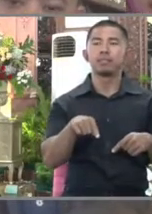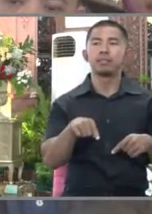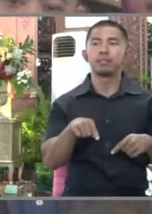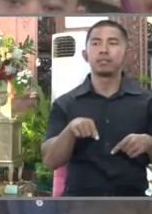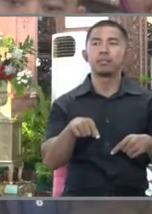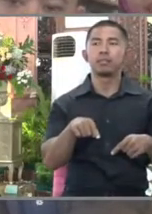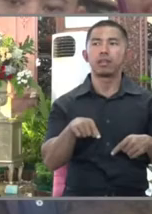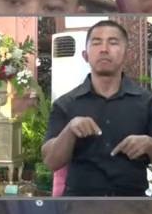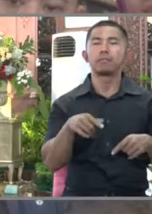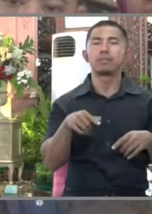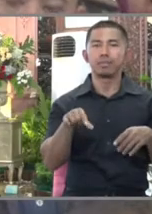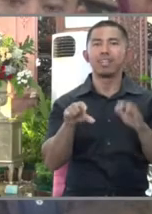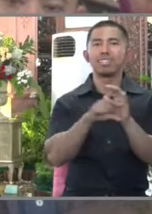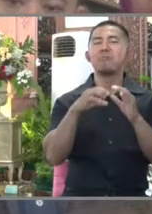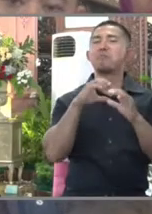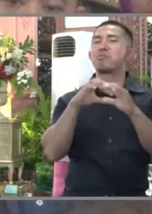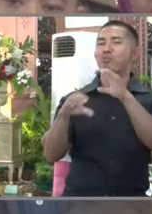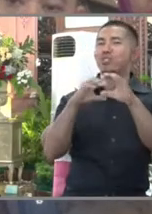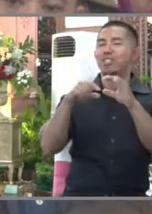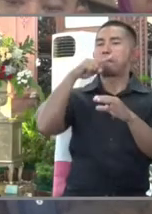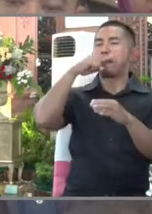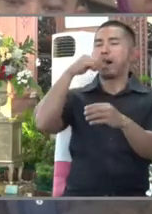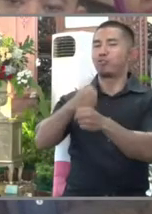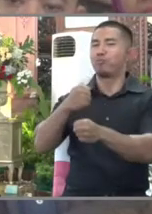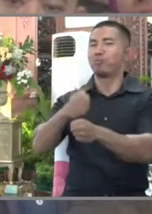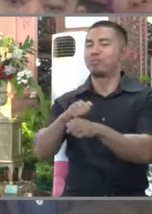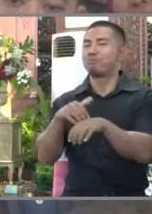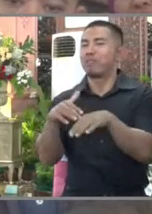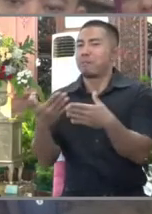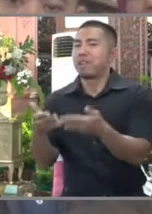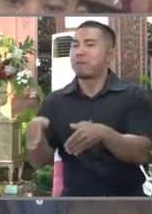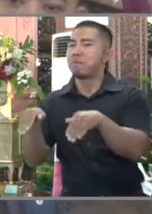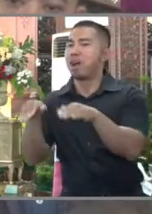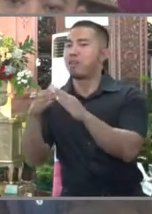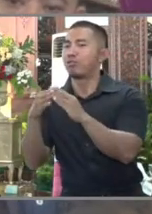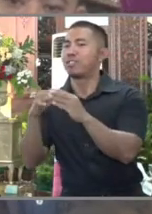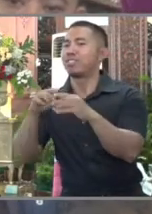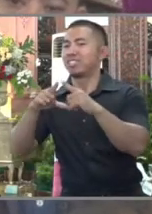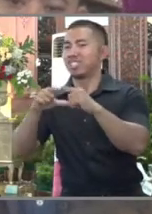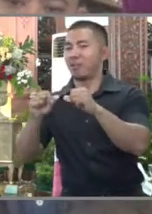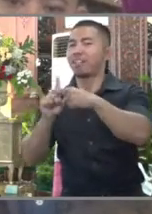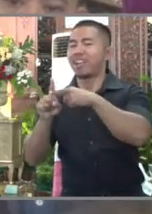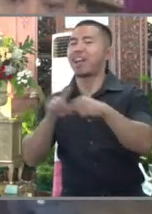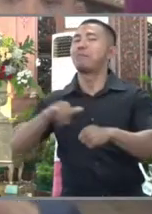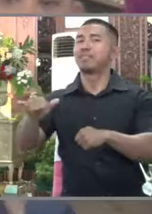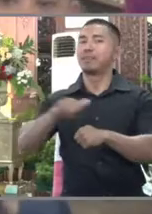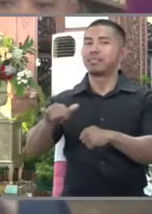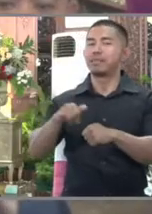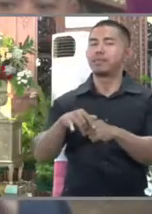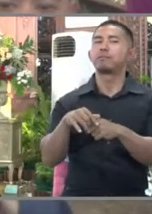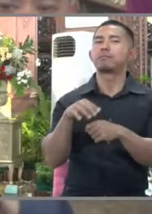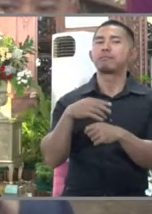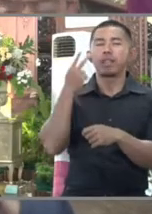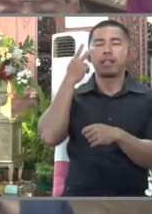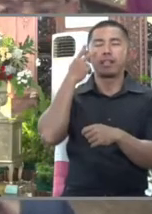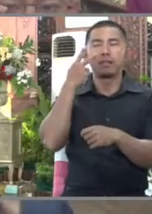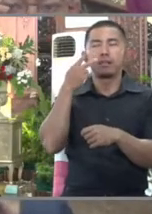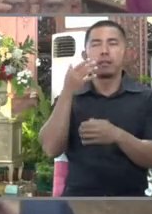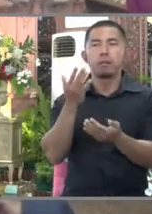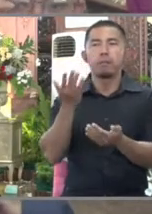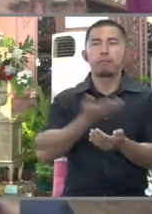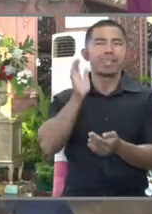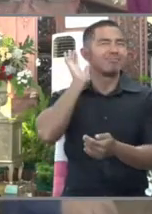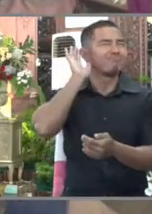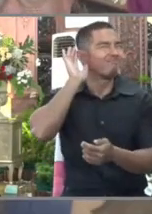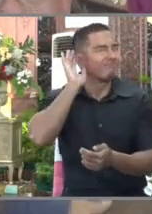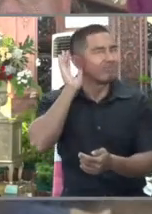kami berkomunikasi dengan Pak Gubernur bagaimana membangun Jawa Tengah bersama-sama. Biar kami mendengar langsung,